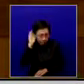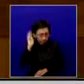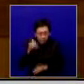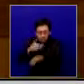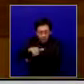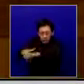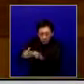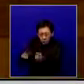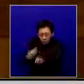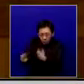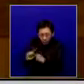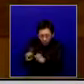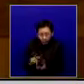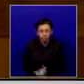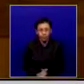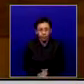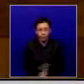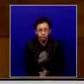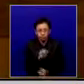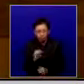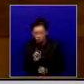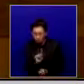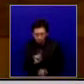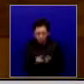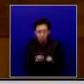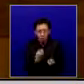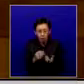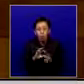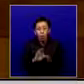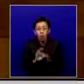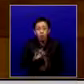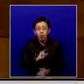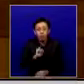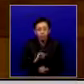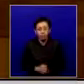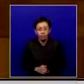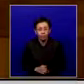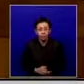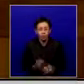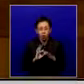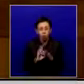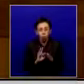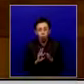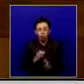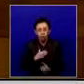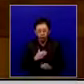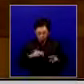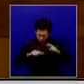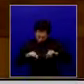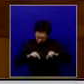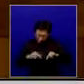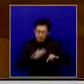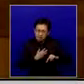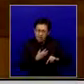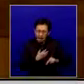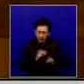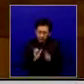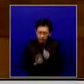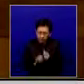อกนะจากสภานะเพราะทุกคนเขาก็เป็นห่วงใช่ไหมทุกคนก็อยากจะมีความคิดที่จะแนะน